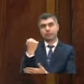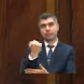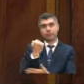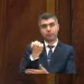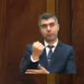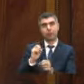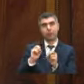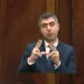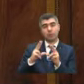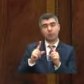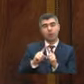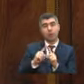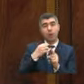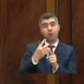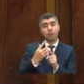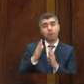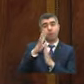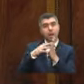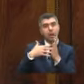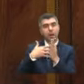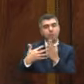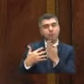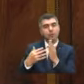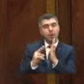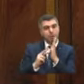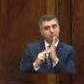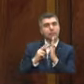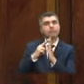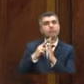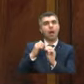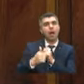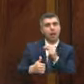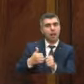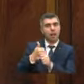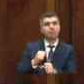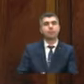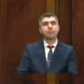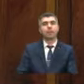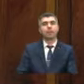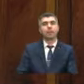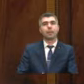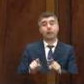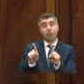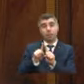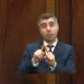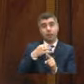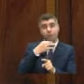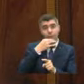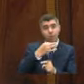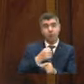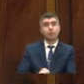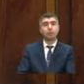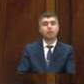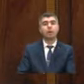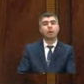نحتاج لاستدراكها إلى برامج كنمشيو فيها سنة بعد سنة. فهمتني؟ أما الحديث عن